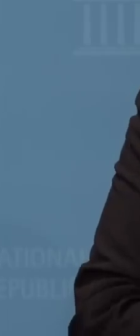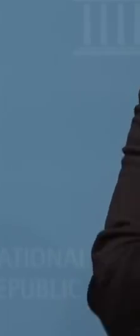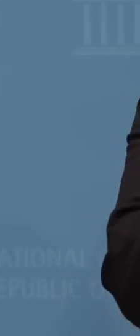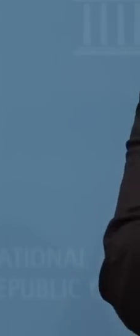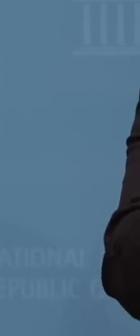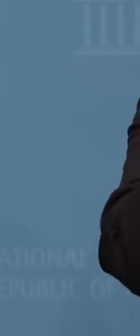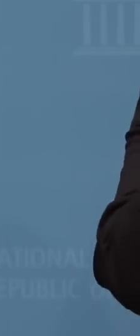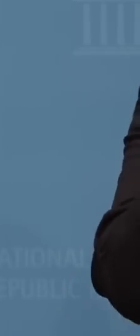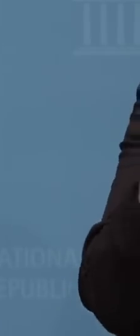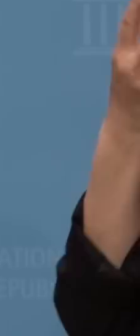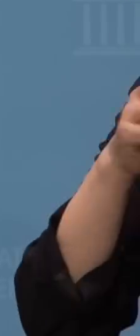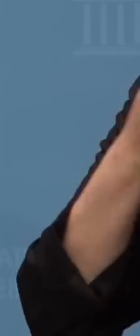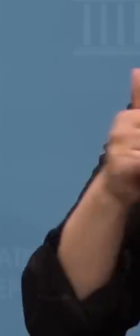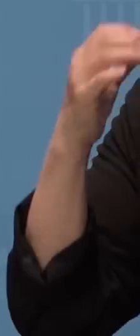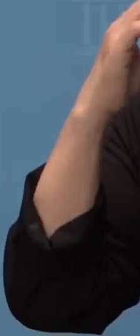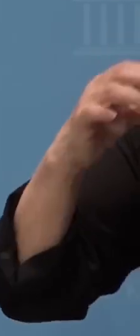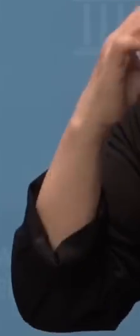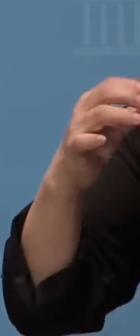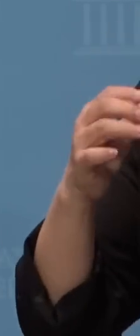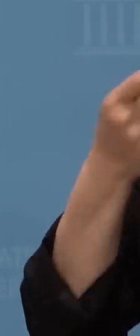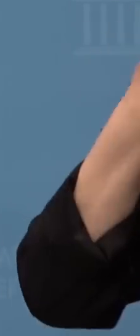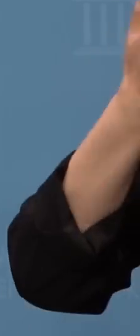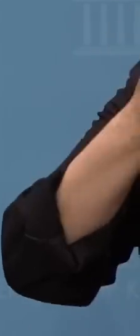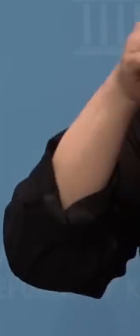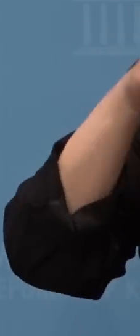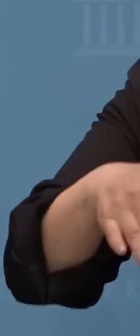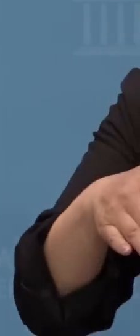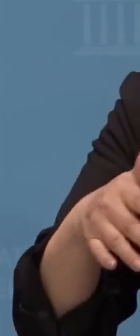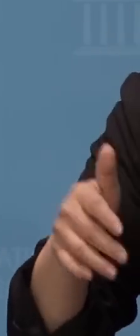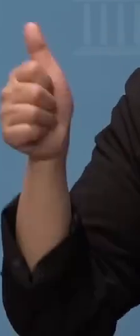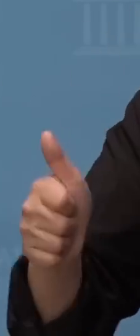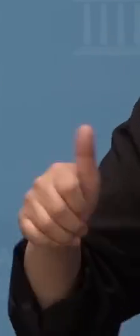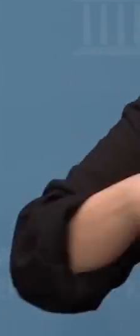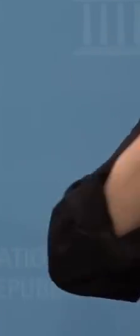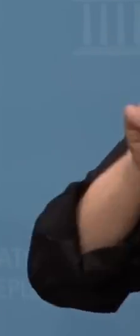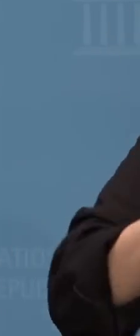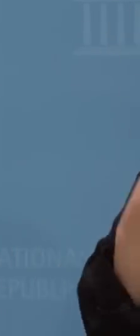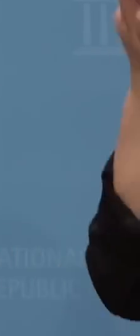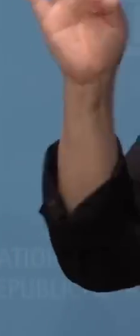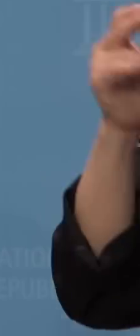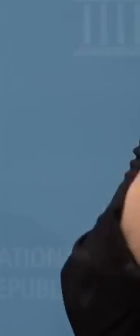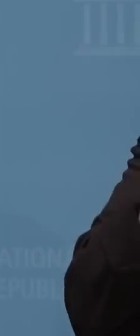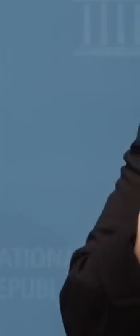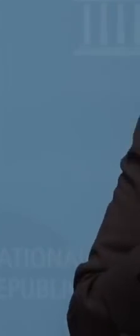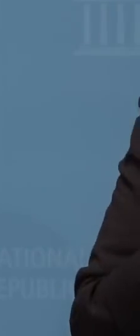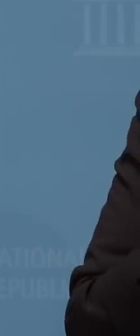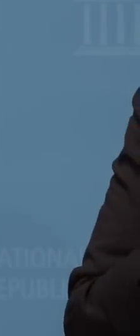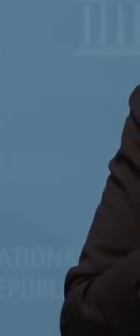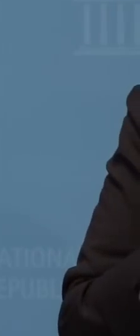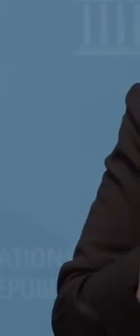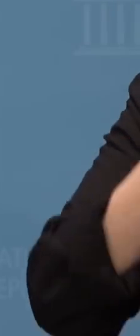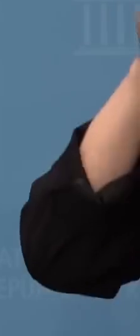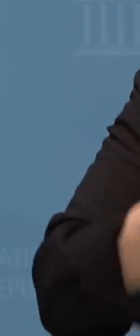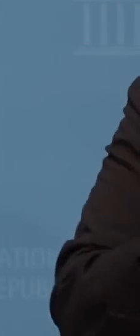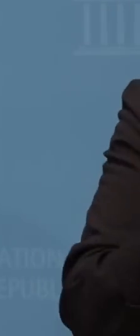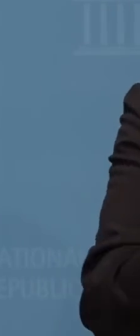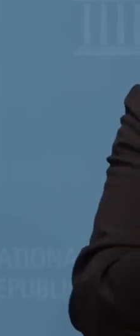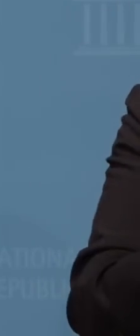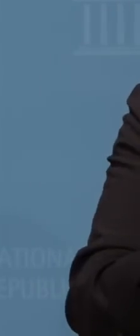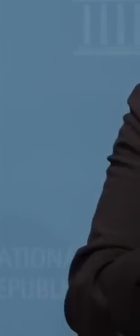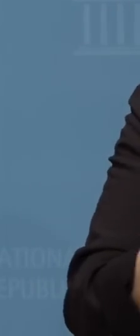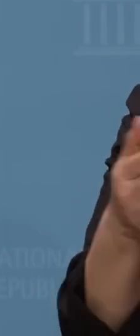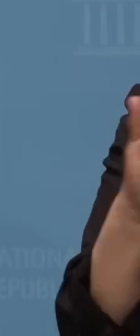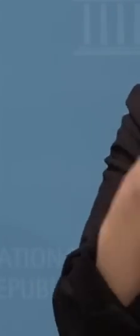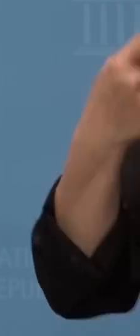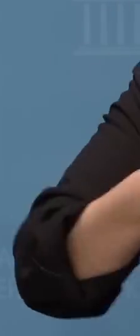아니라 국민과의 소통, 민주적 견제를 받아들이지 않겠다는 대통령의 사고를 보여준다고 생각합니다.